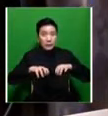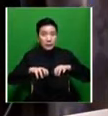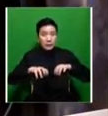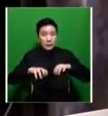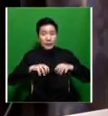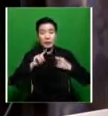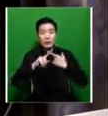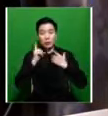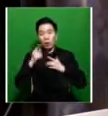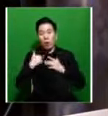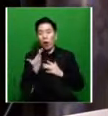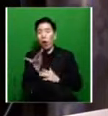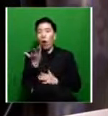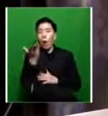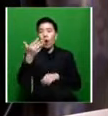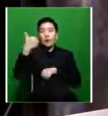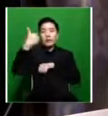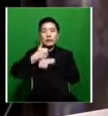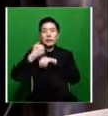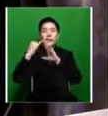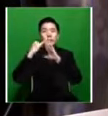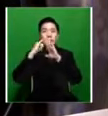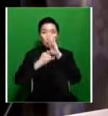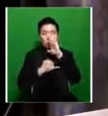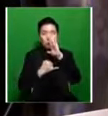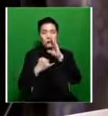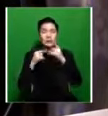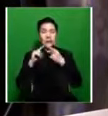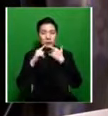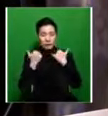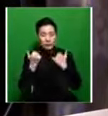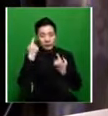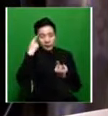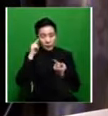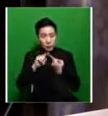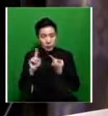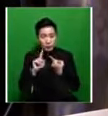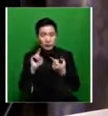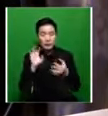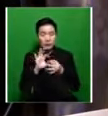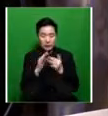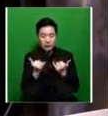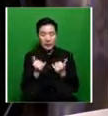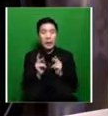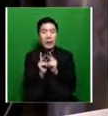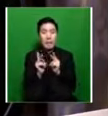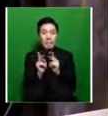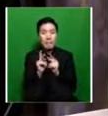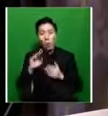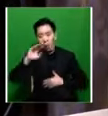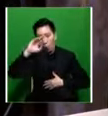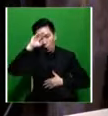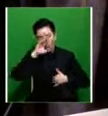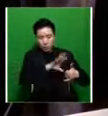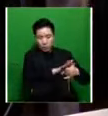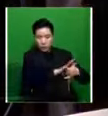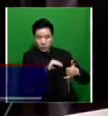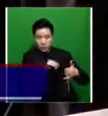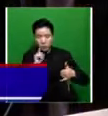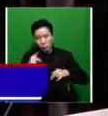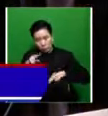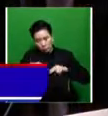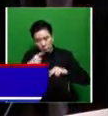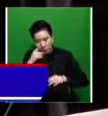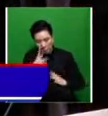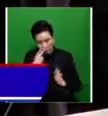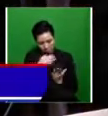ความเห็นชอบนะครับจากผู้ว่าการจังหวัดนะครับและโดยนะครับคณะกรรมการโรคติดต่อจังหวัดและก็ในส่วน